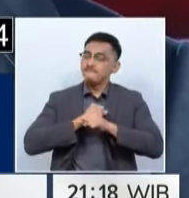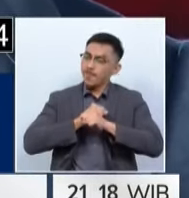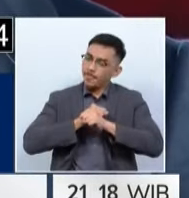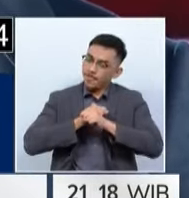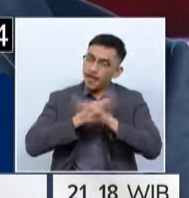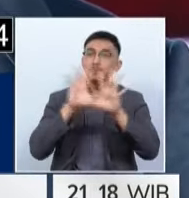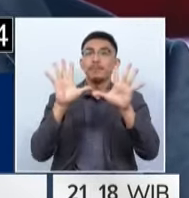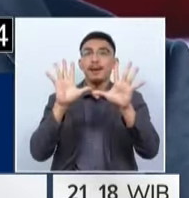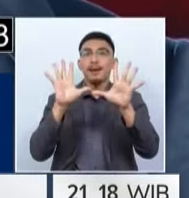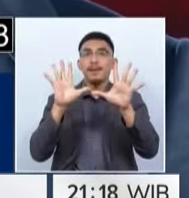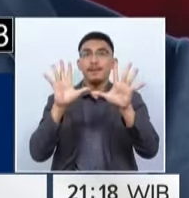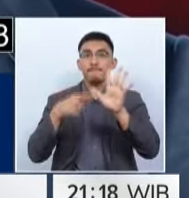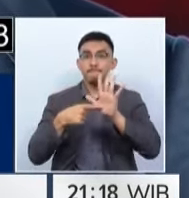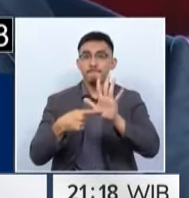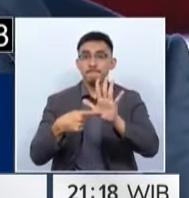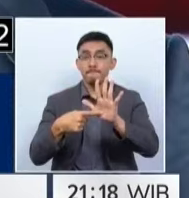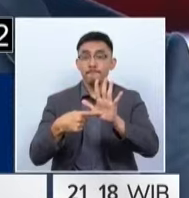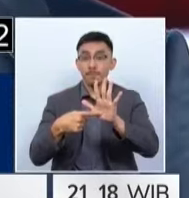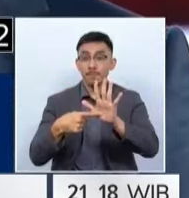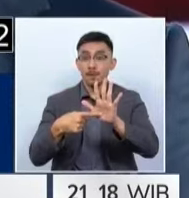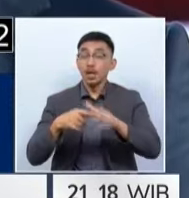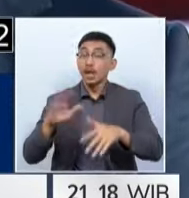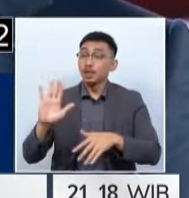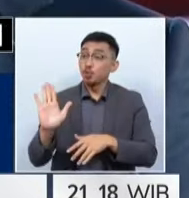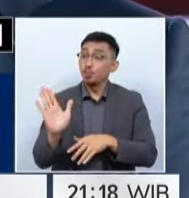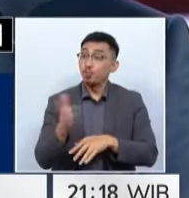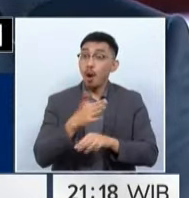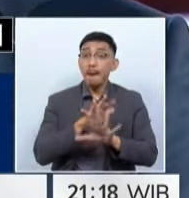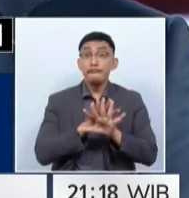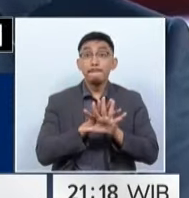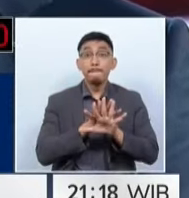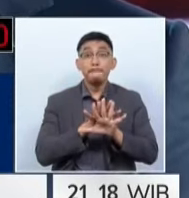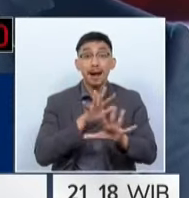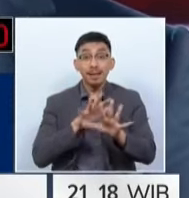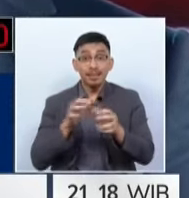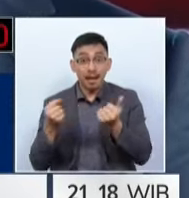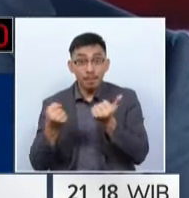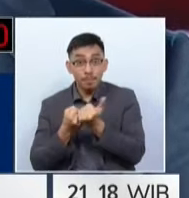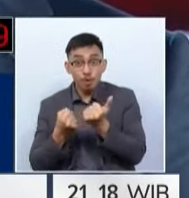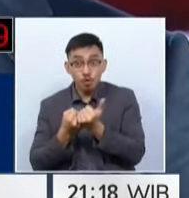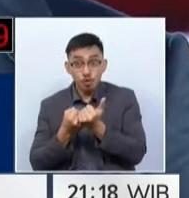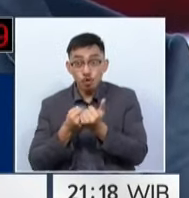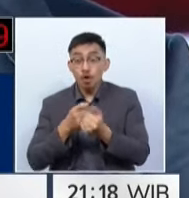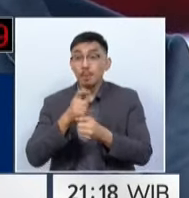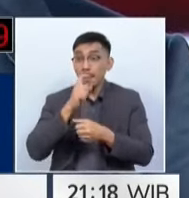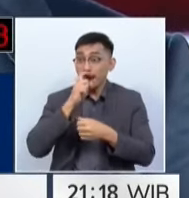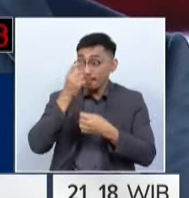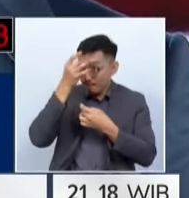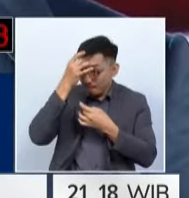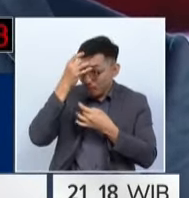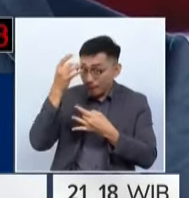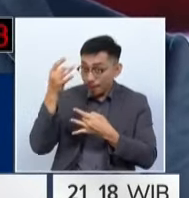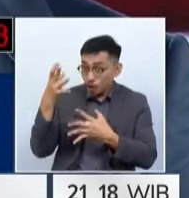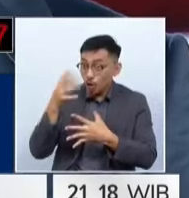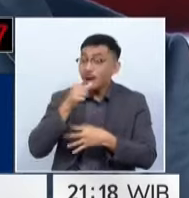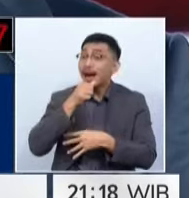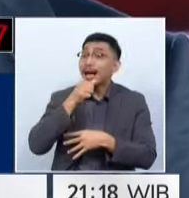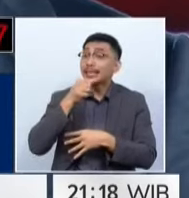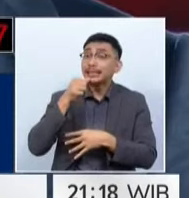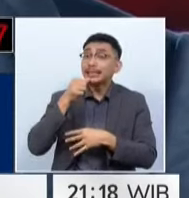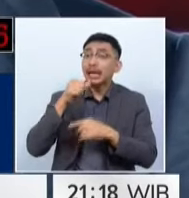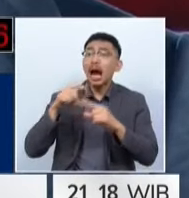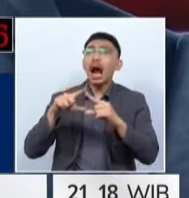dan Partai semua partai yang mengusung Bapak Profesor Anis mendukung APBN berarti mendukung